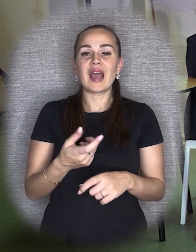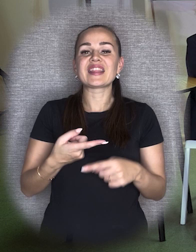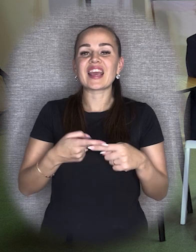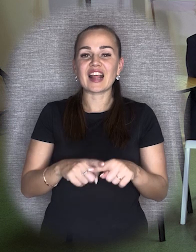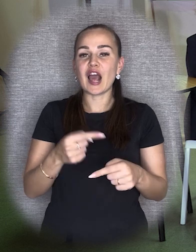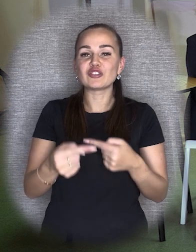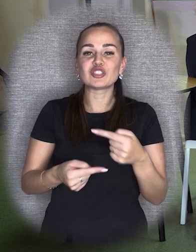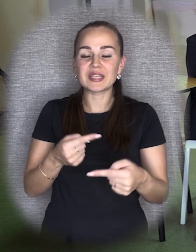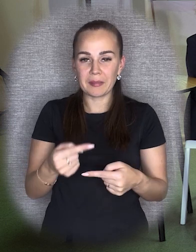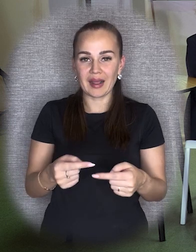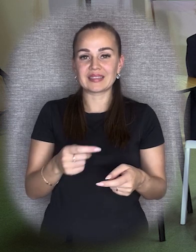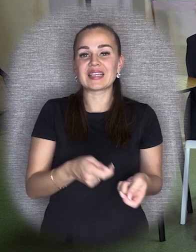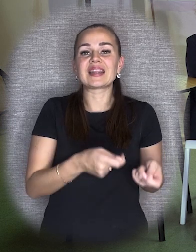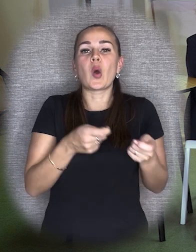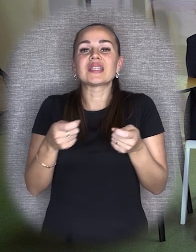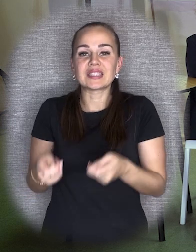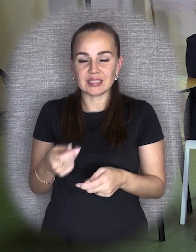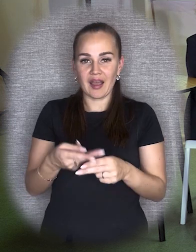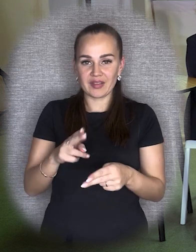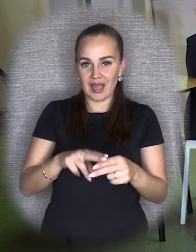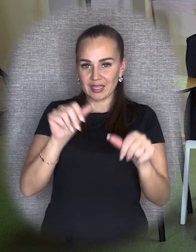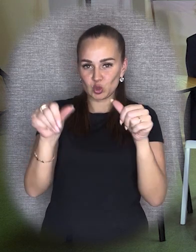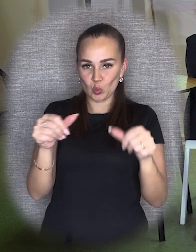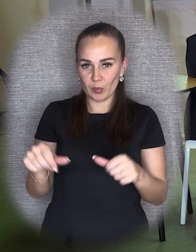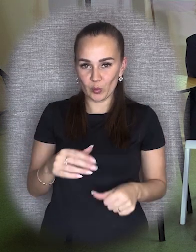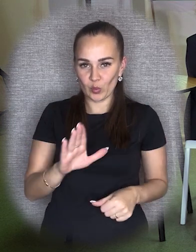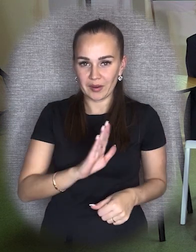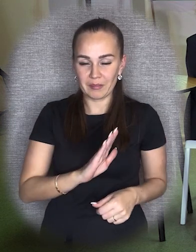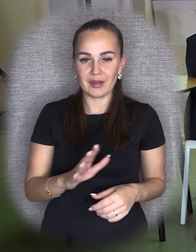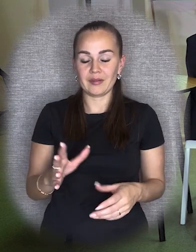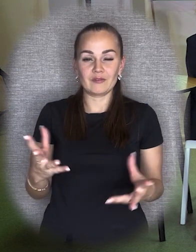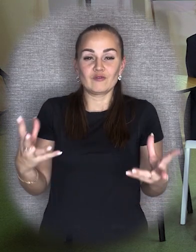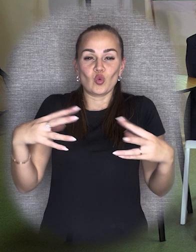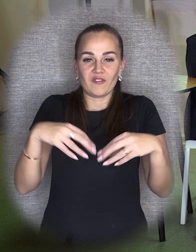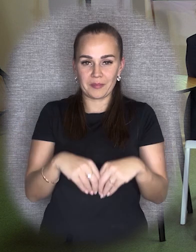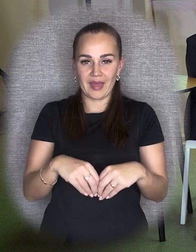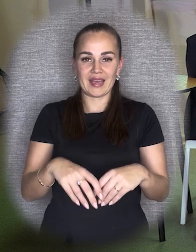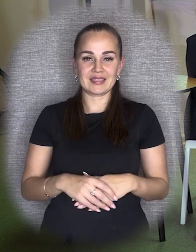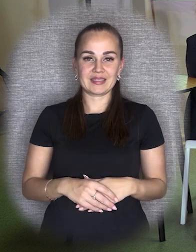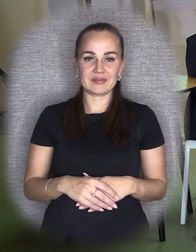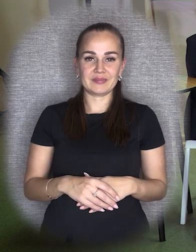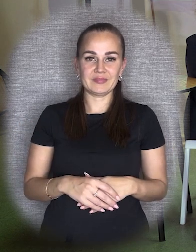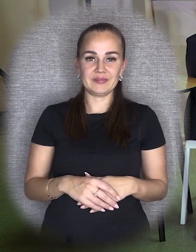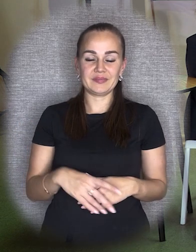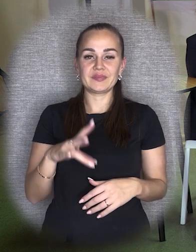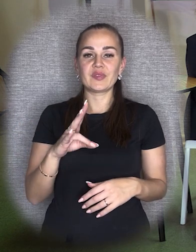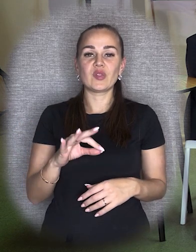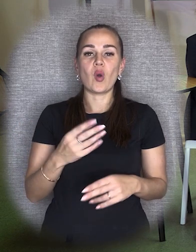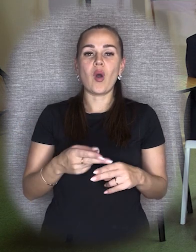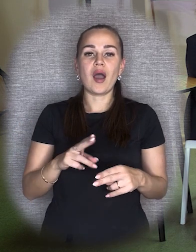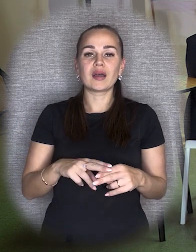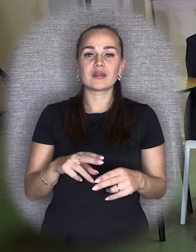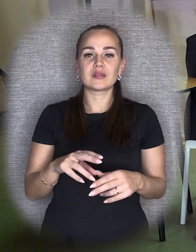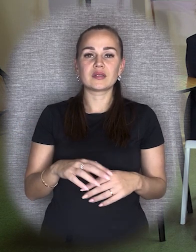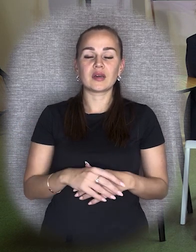технологический процесс к доставке этой скульптуры. Все вместе соединилось. Но это не только... В